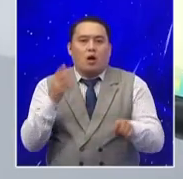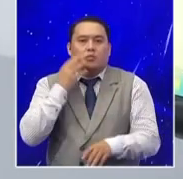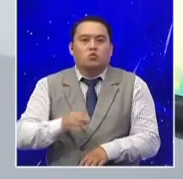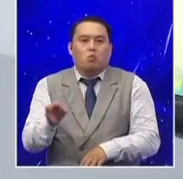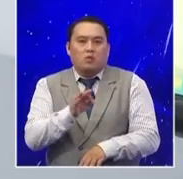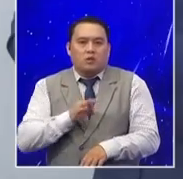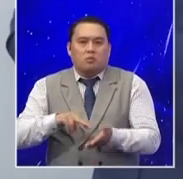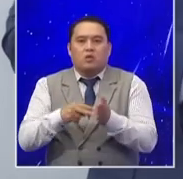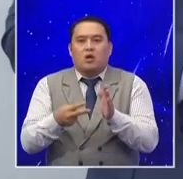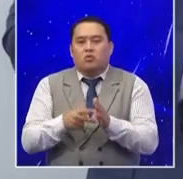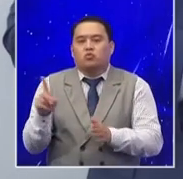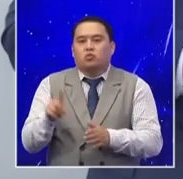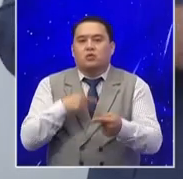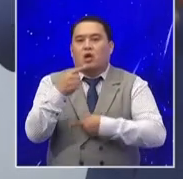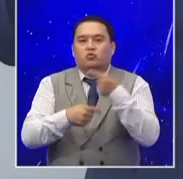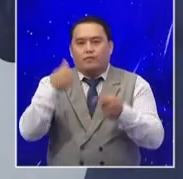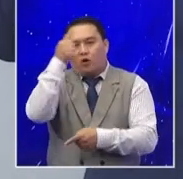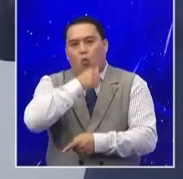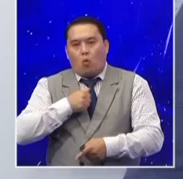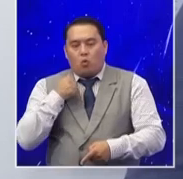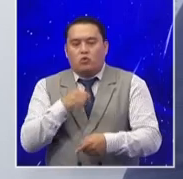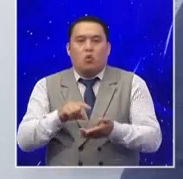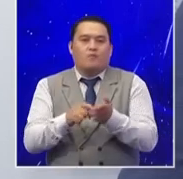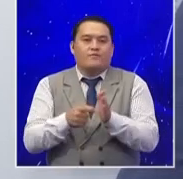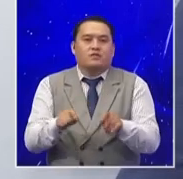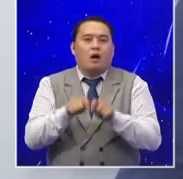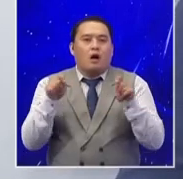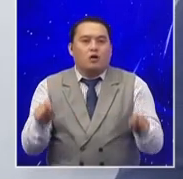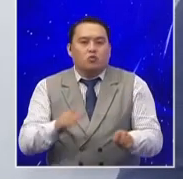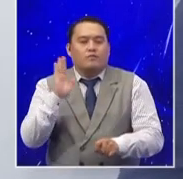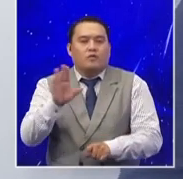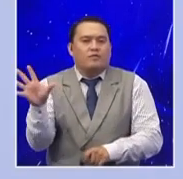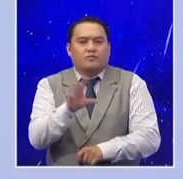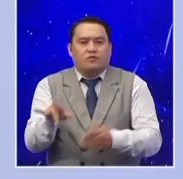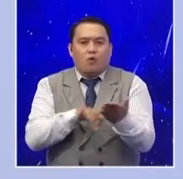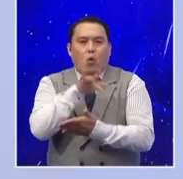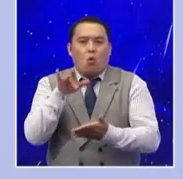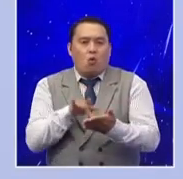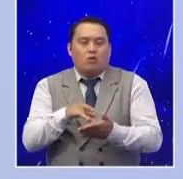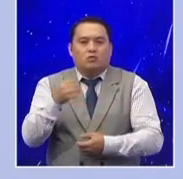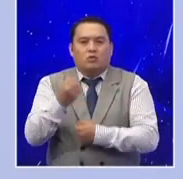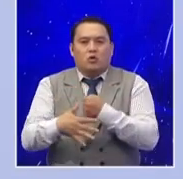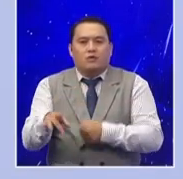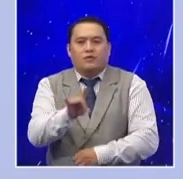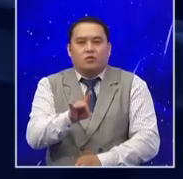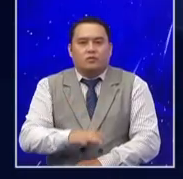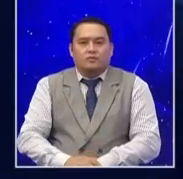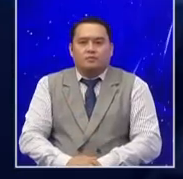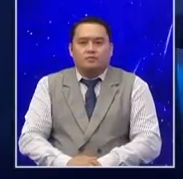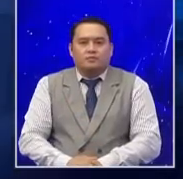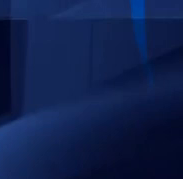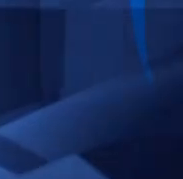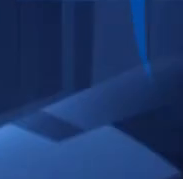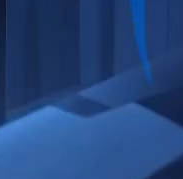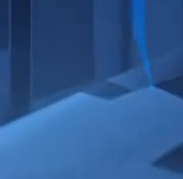Алматинской области. Планируется, что до конца года такого рода офисы для граждан появятся во всех крупных городах и райцентрах региона.